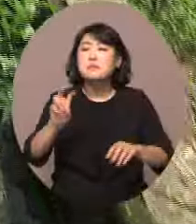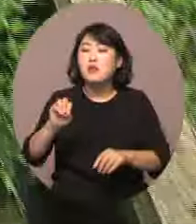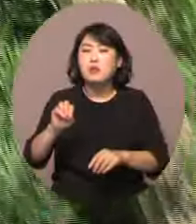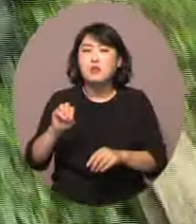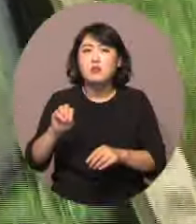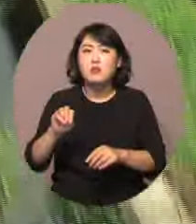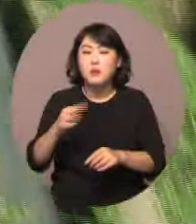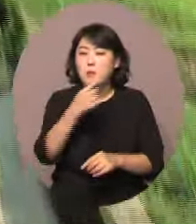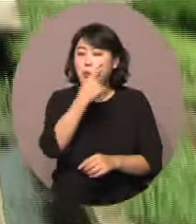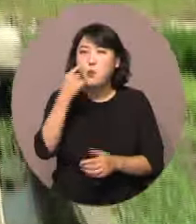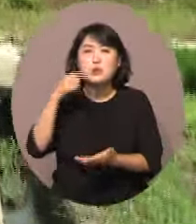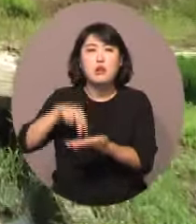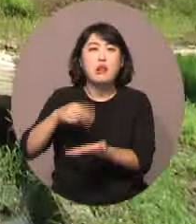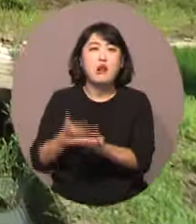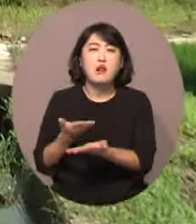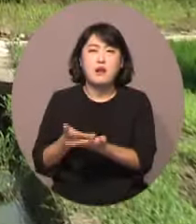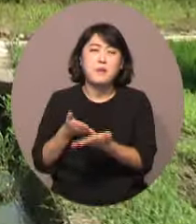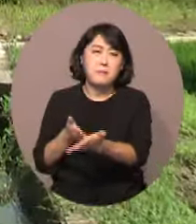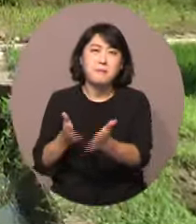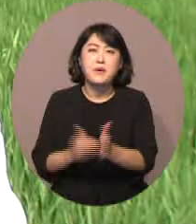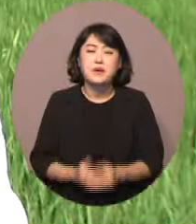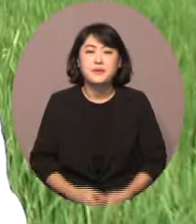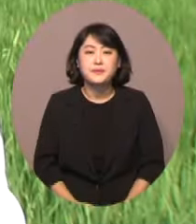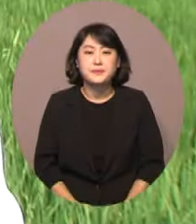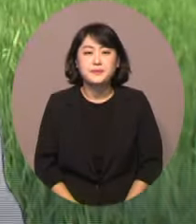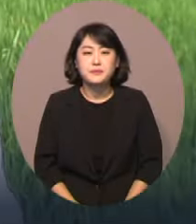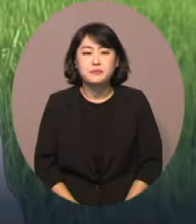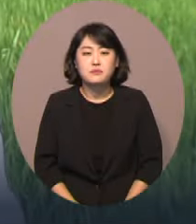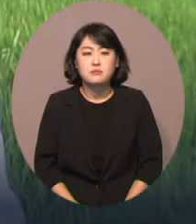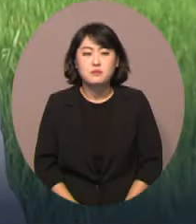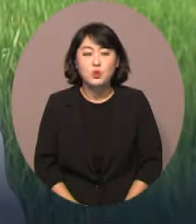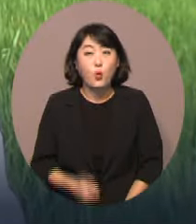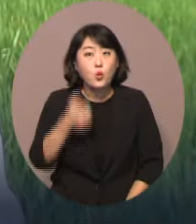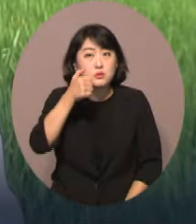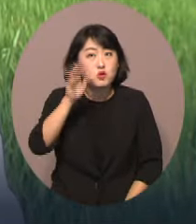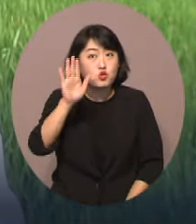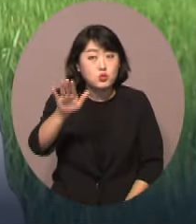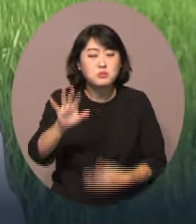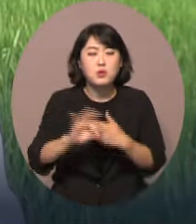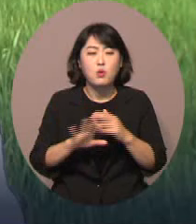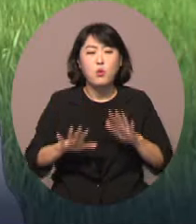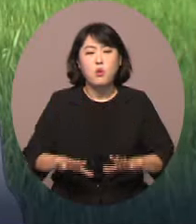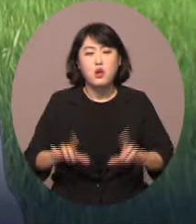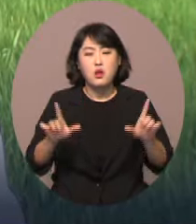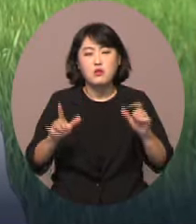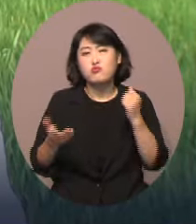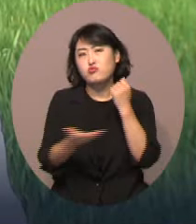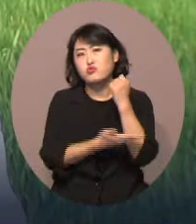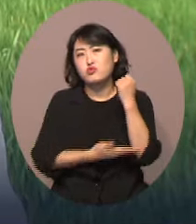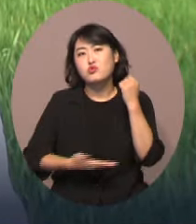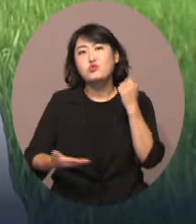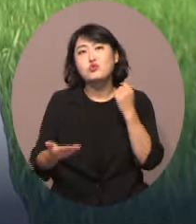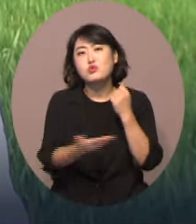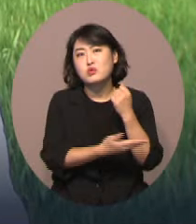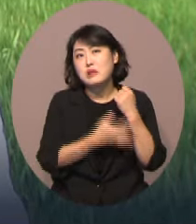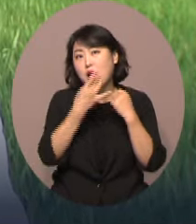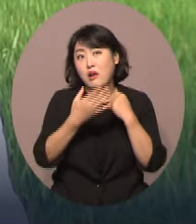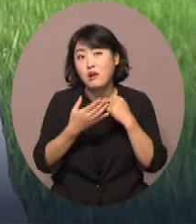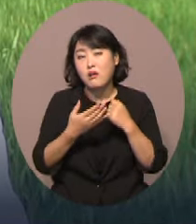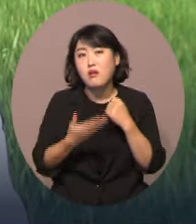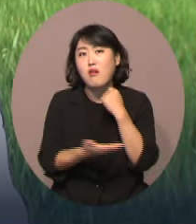마련을 촉구하고 있습니다. 한 50일 정도면은 이번에 금년도 추수를 해서 수확이